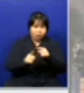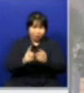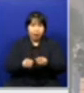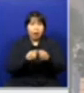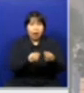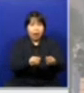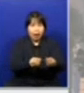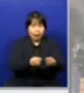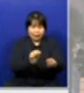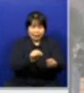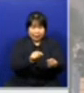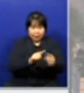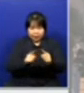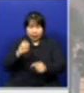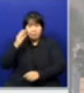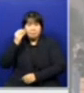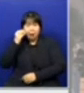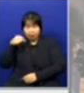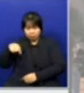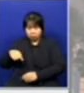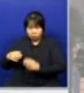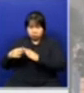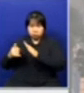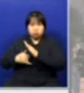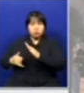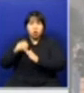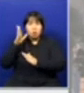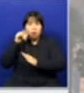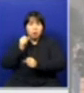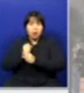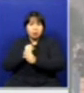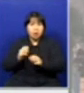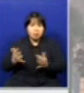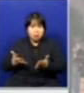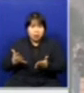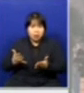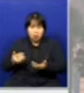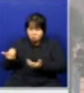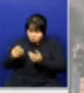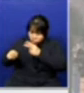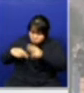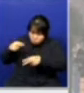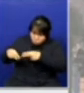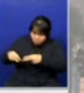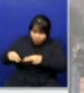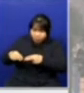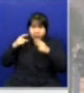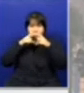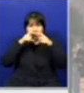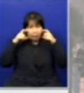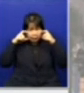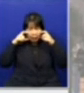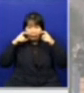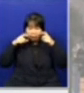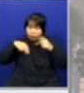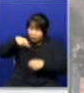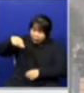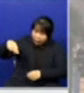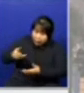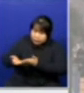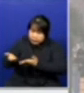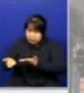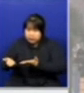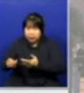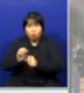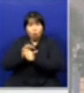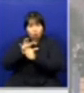บ้านล่ะคะพ่อแม่ไม่มีงานทำต้องเลี้ยงลูกต้องหาหน้ากากเรื่องไวรัสโควิดเข้าม